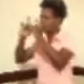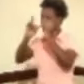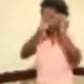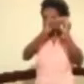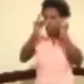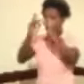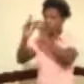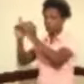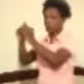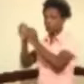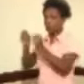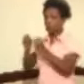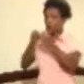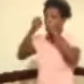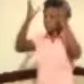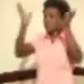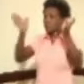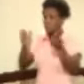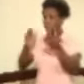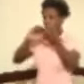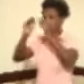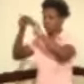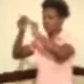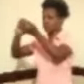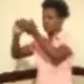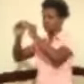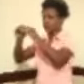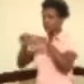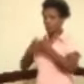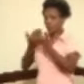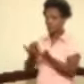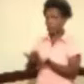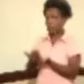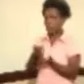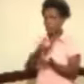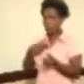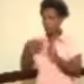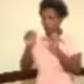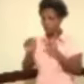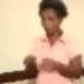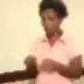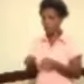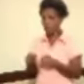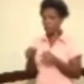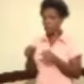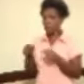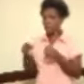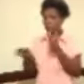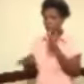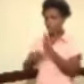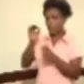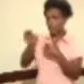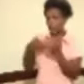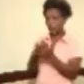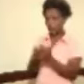un très gros risque de bidonvillisation. Comment nous capables de contrer phénomène ça et faire en sorte que Bagayo rentre en